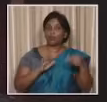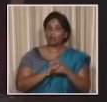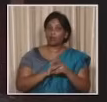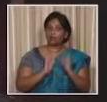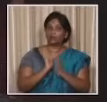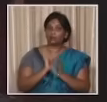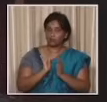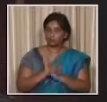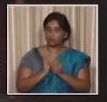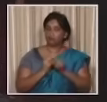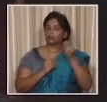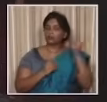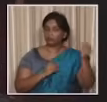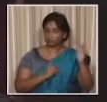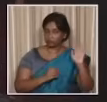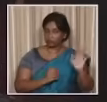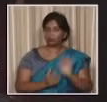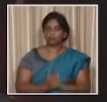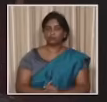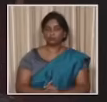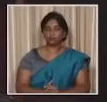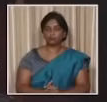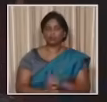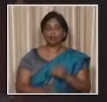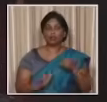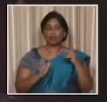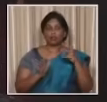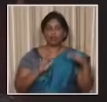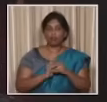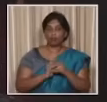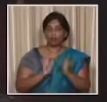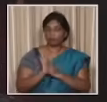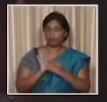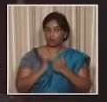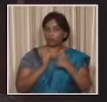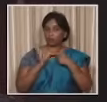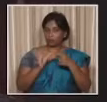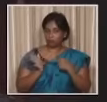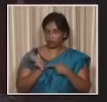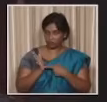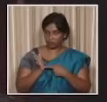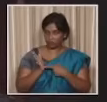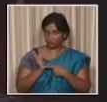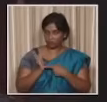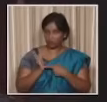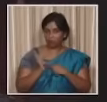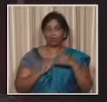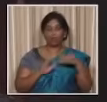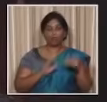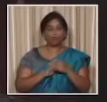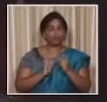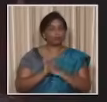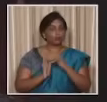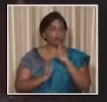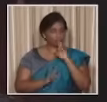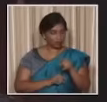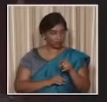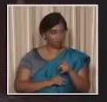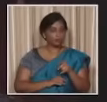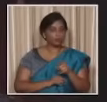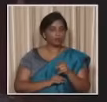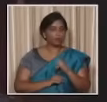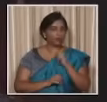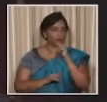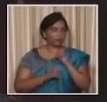කොමිසමටත් පැමිණිලි කරනු ලැබුවා. මෙන්න අල්ලස් කොමිසමෙන් ලැබුණු පිළිතුර. අල්ලස් කොමිසම කියනවා